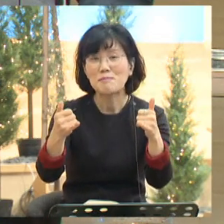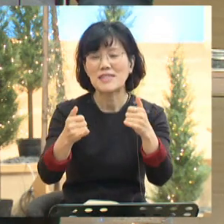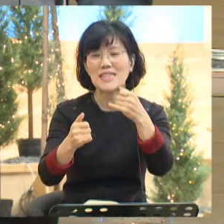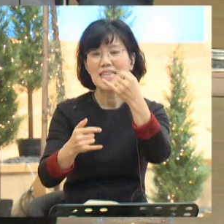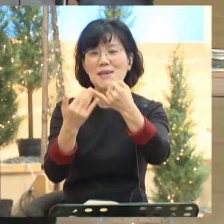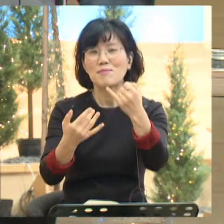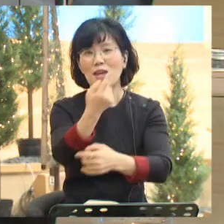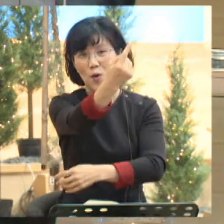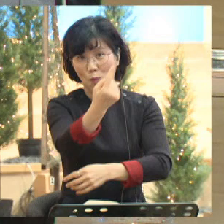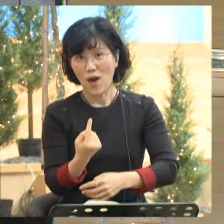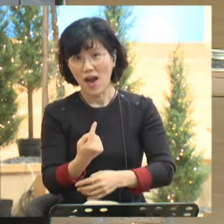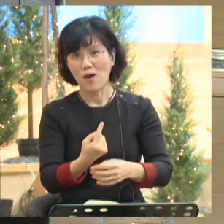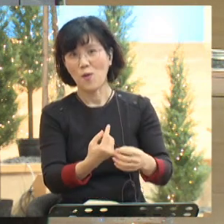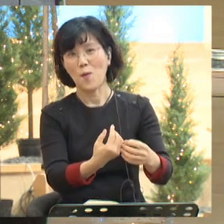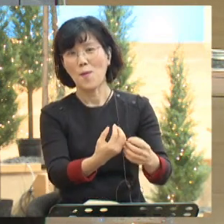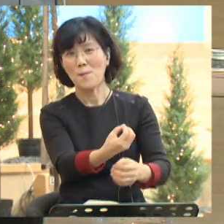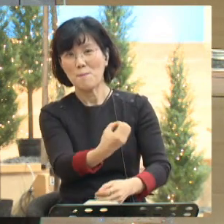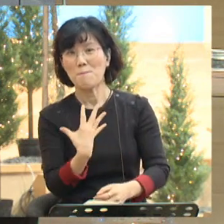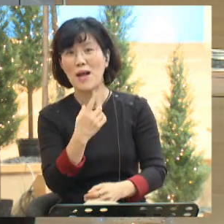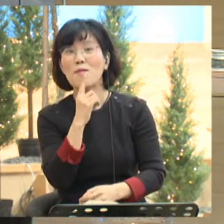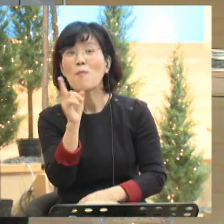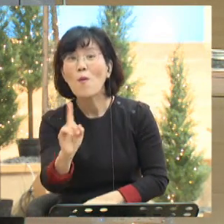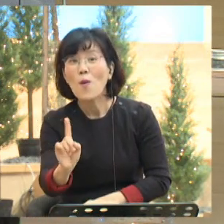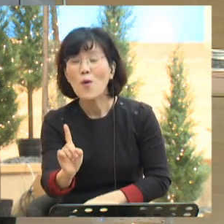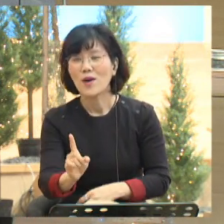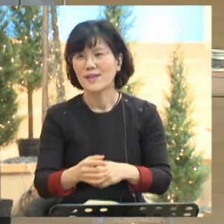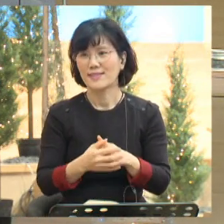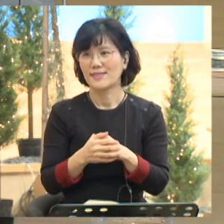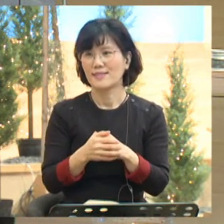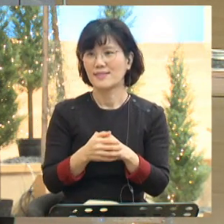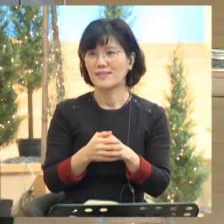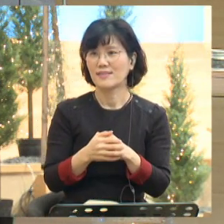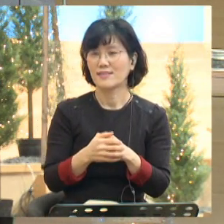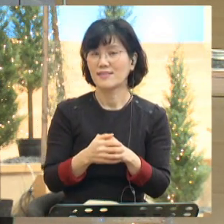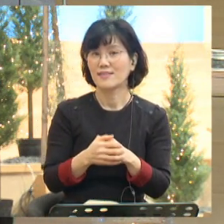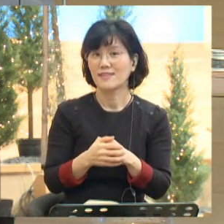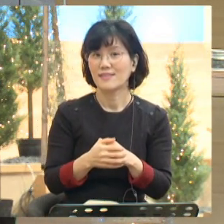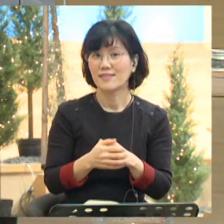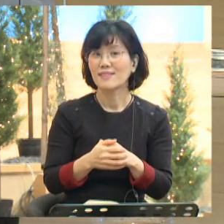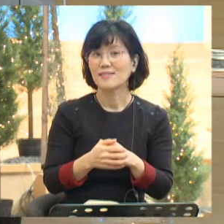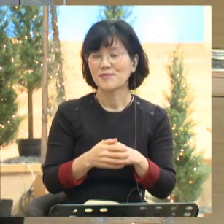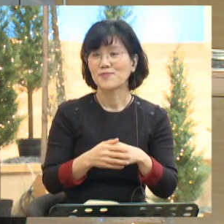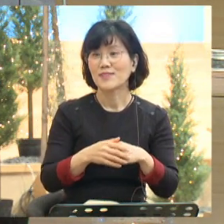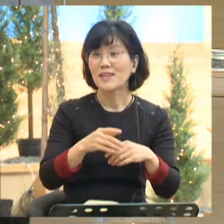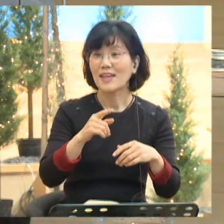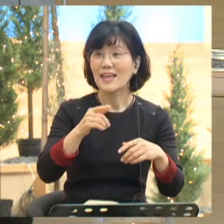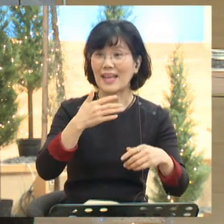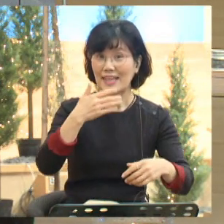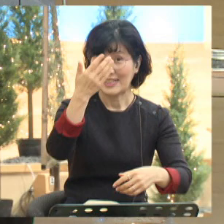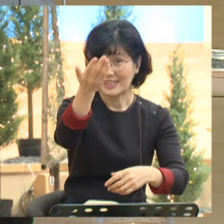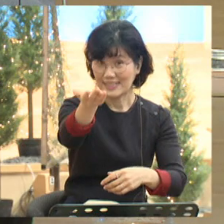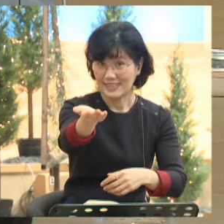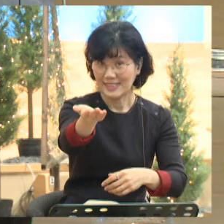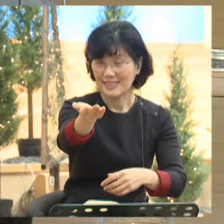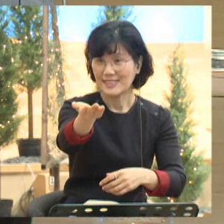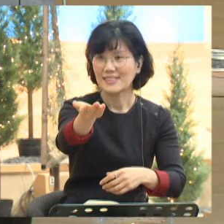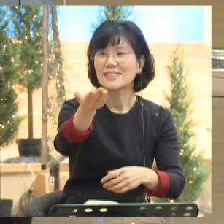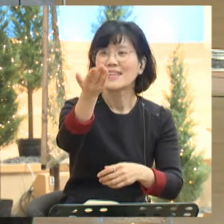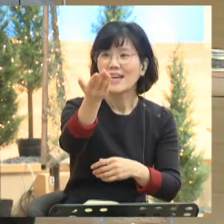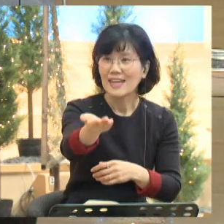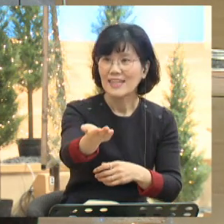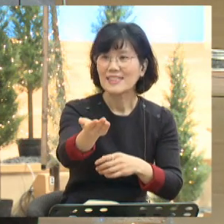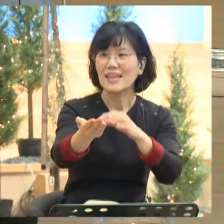하는 얘기입니다 자 역시 1절 맞아 함 읽어 보면 뭐라고 지금 얘기하는지 1 알 수가 있습니다 자 내가 같이 했습니다 시